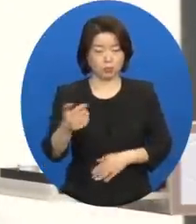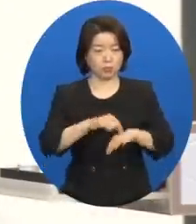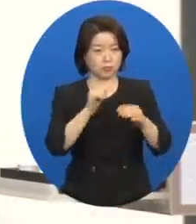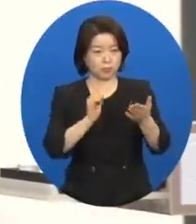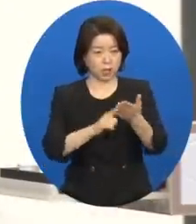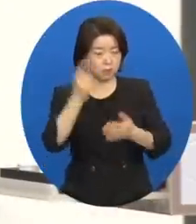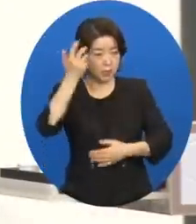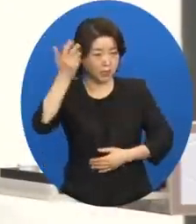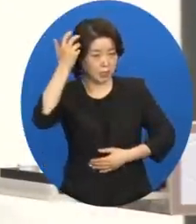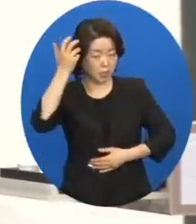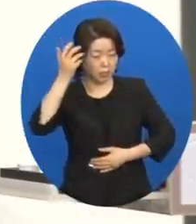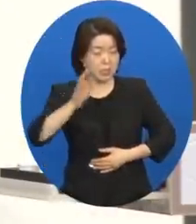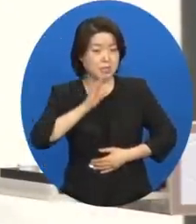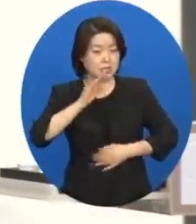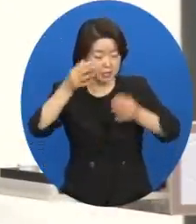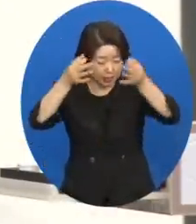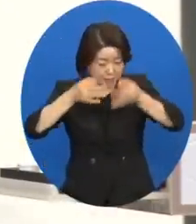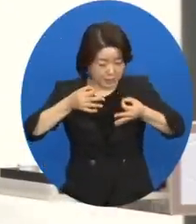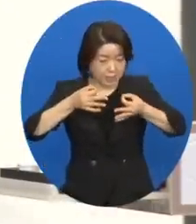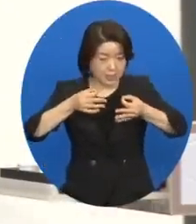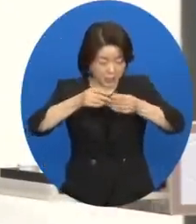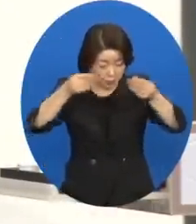영적 실상, 마음 즉